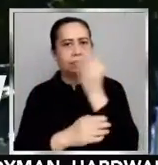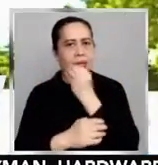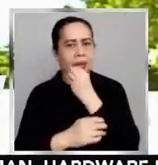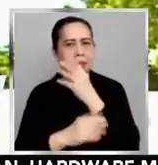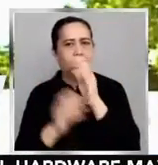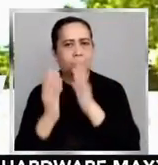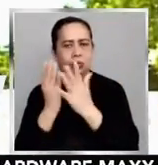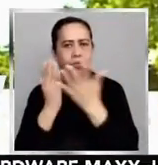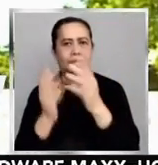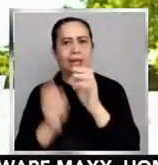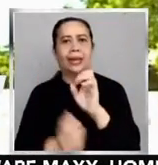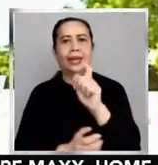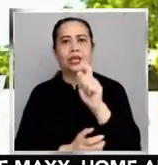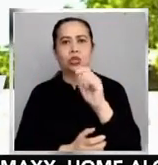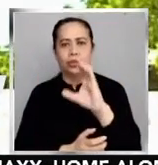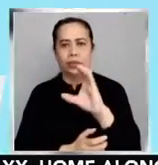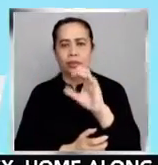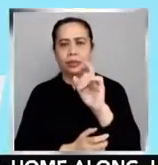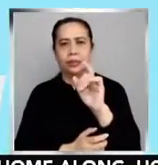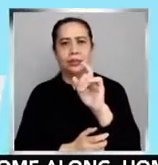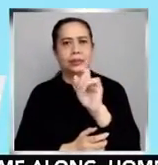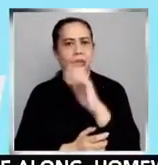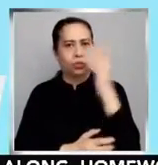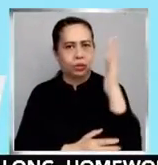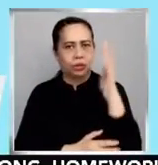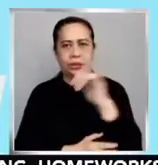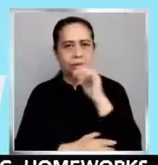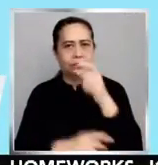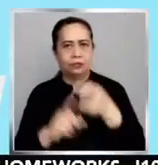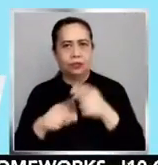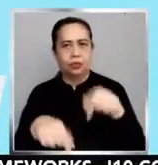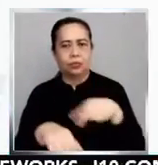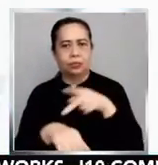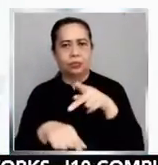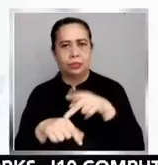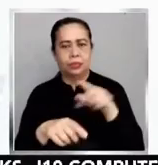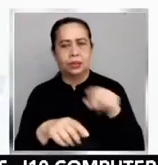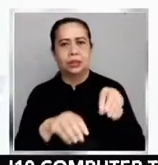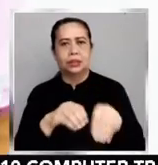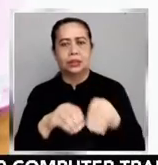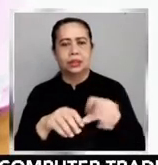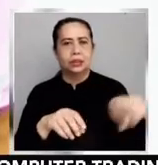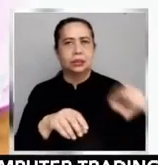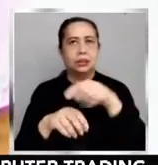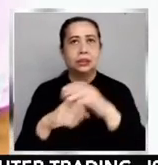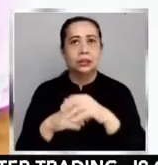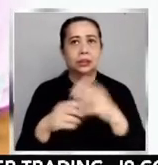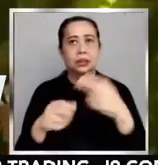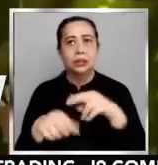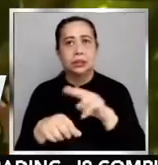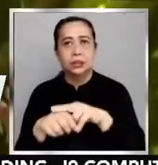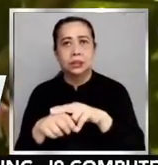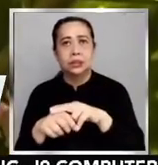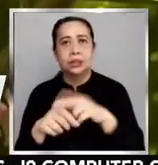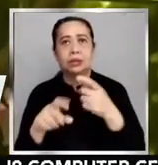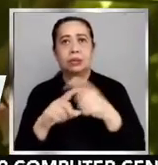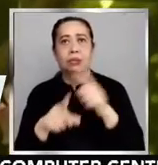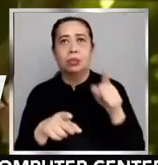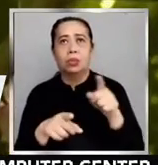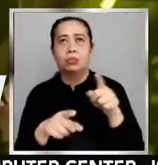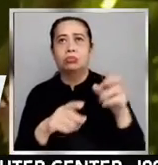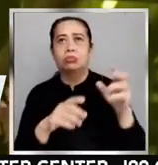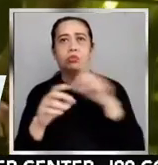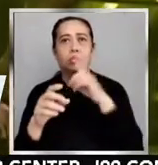exotic tree ito at hindi endemic sa Pilipinas. Galing yan siya sa isang plantation po dito, binigay po sa munisipyo ng Malungon. Usapan talaga